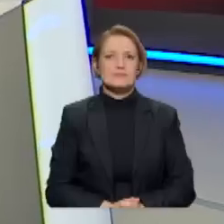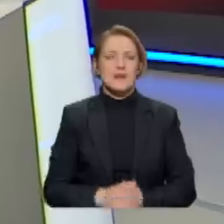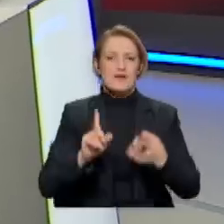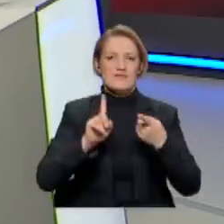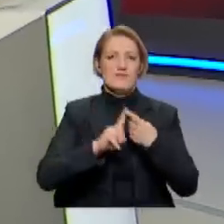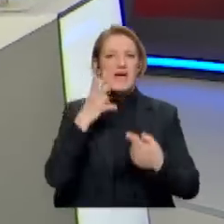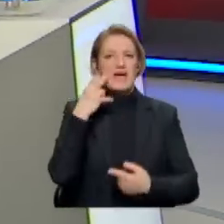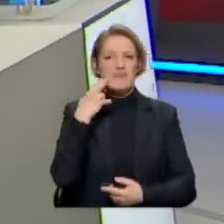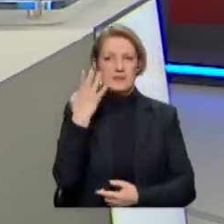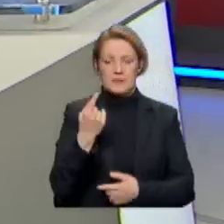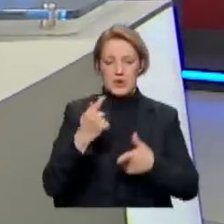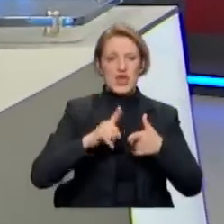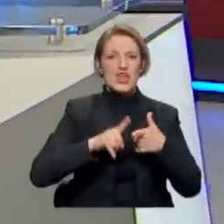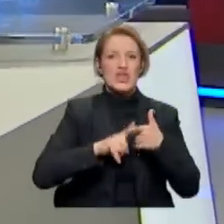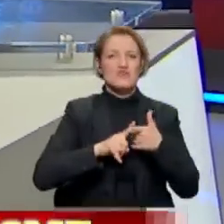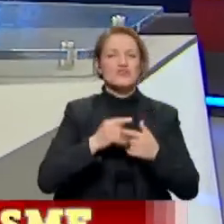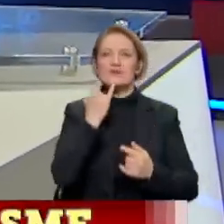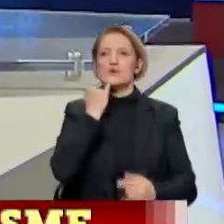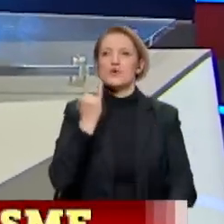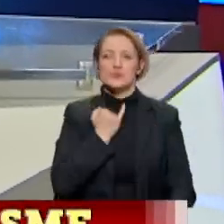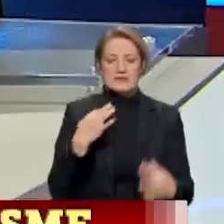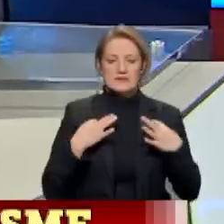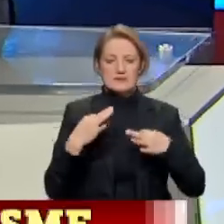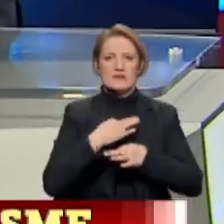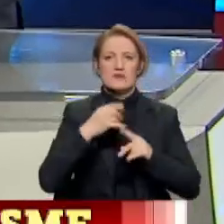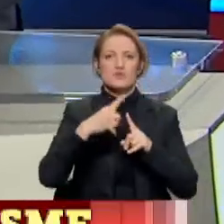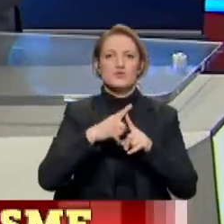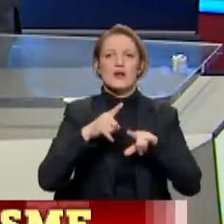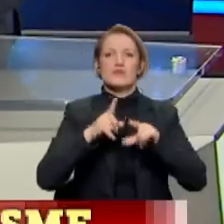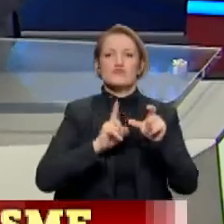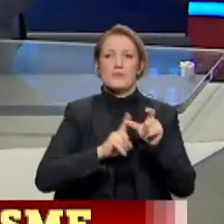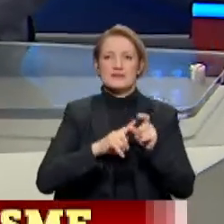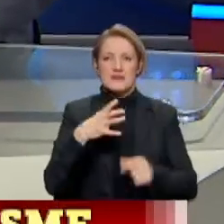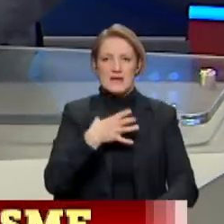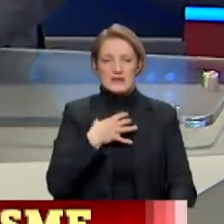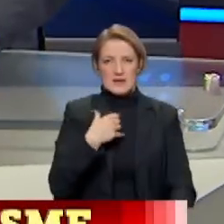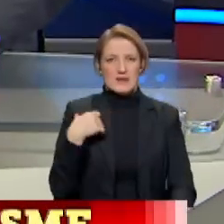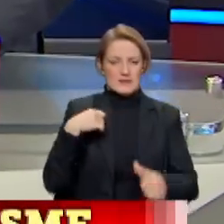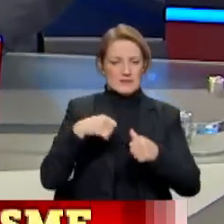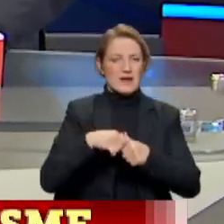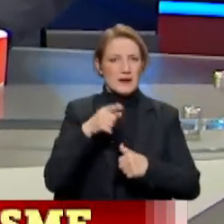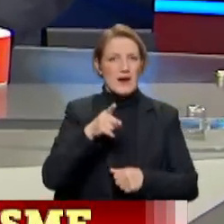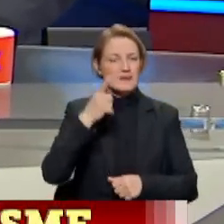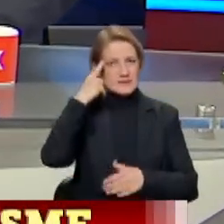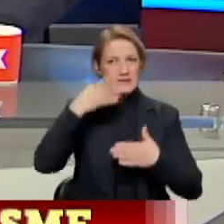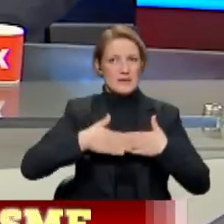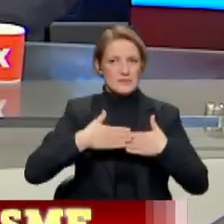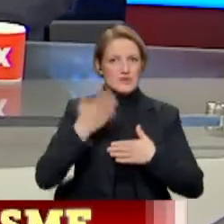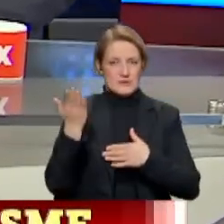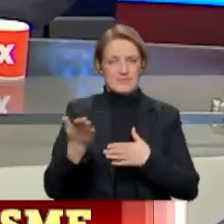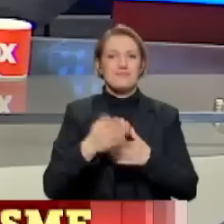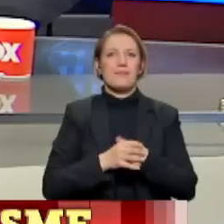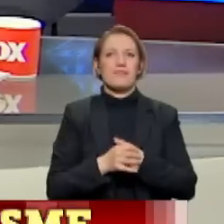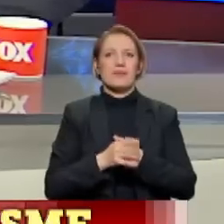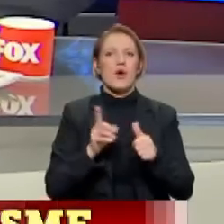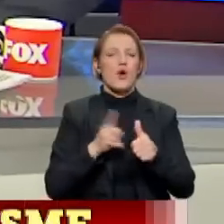Ve efendim ikinci konuğumuz Sayın Turhan Çömez. Kendisini bir kez daha tanıyanlar tanıyor ama bir kez daha tanıtmak